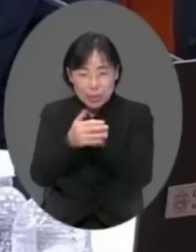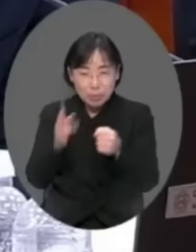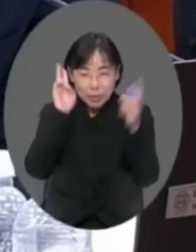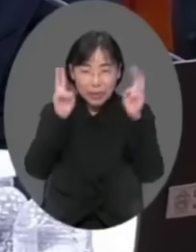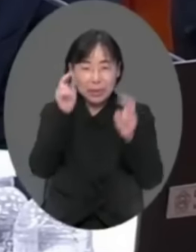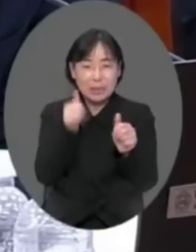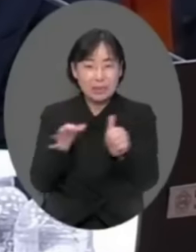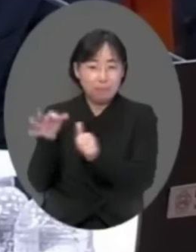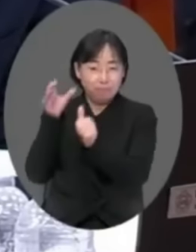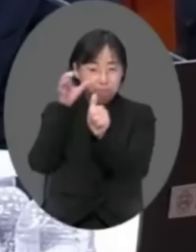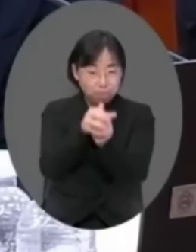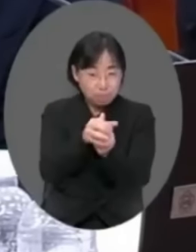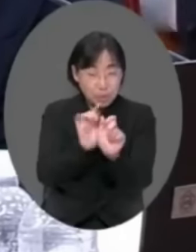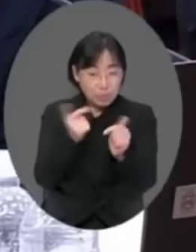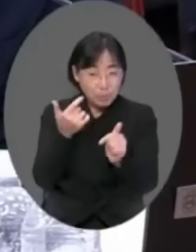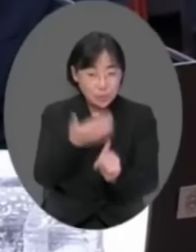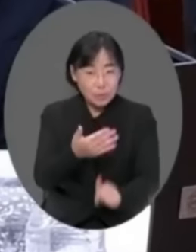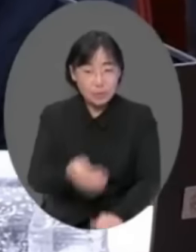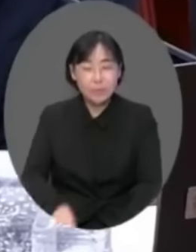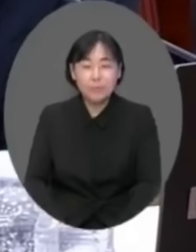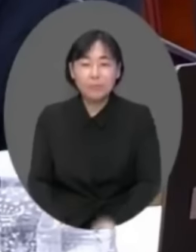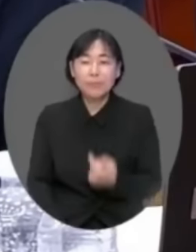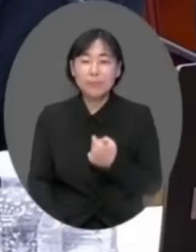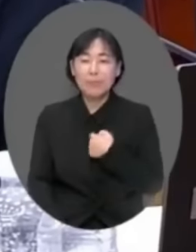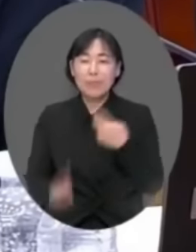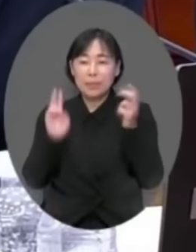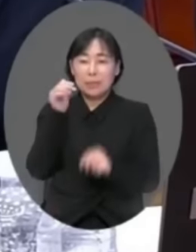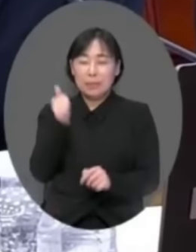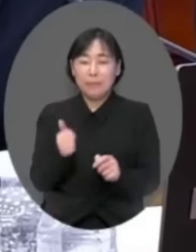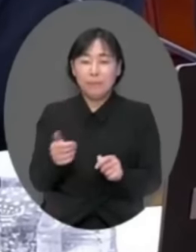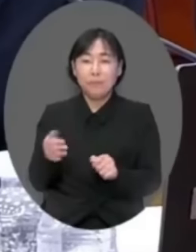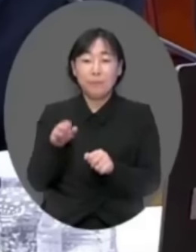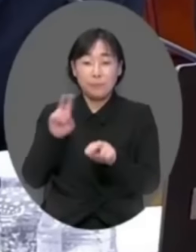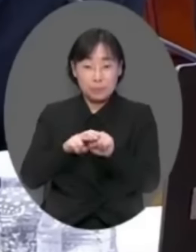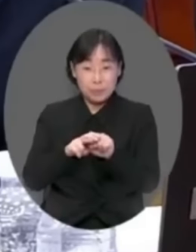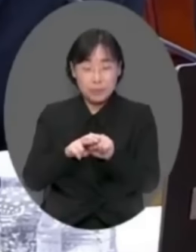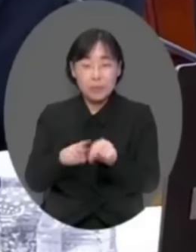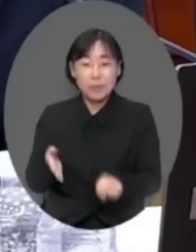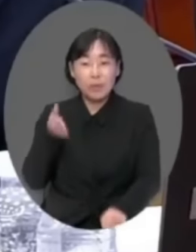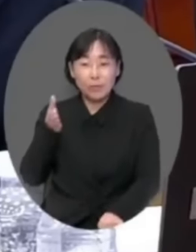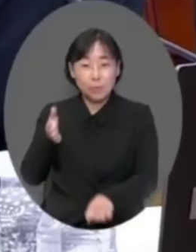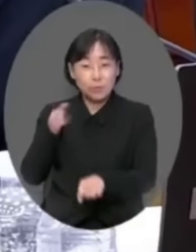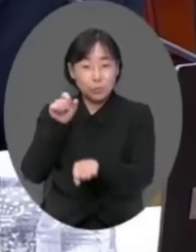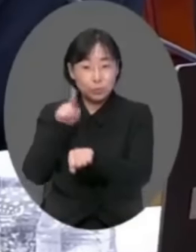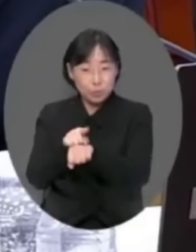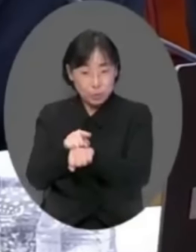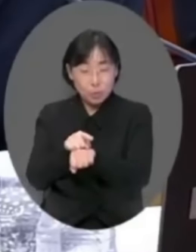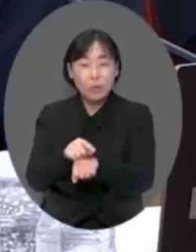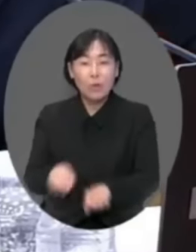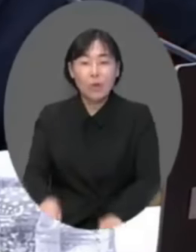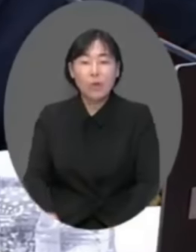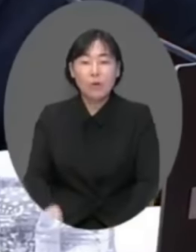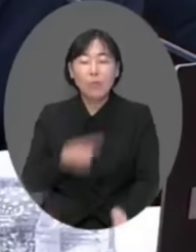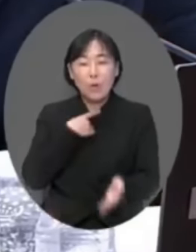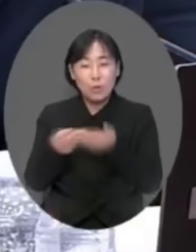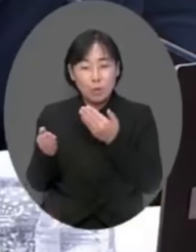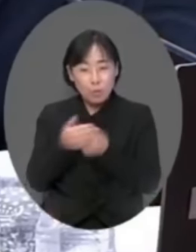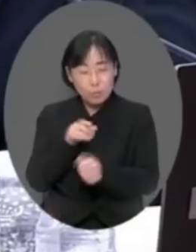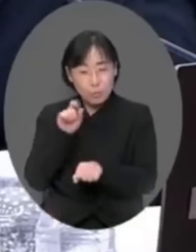코바코 사장으로 임명되는데 있어서 전문성 직무 능력 도덕성이 분야에 있어서이